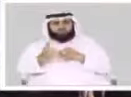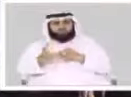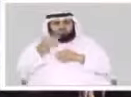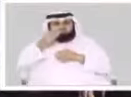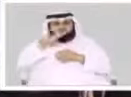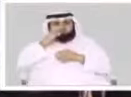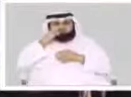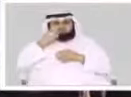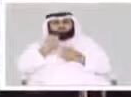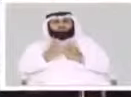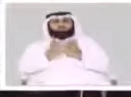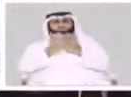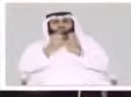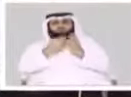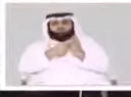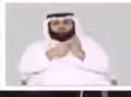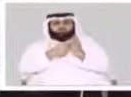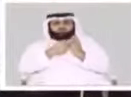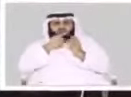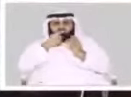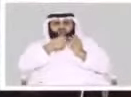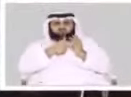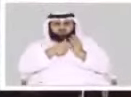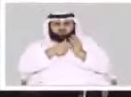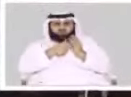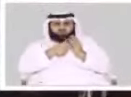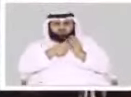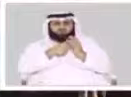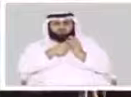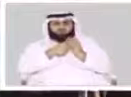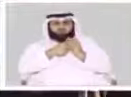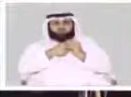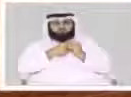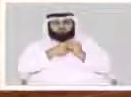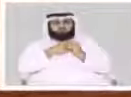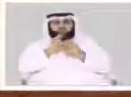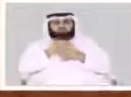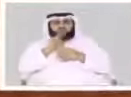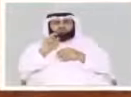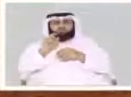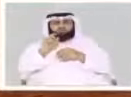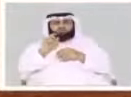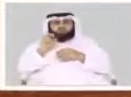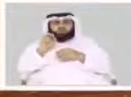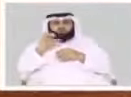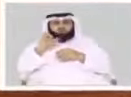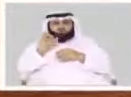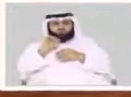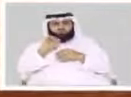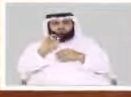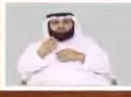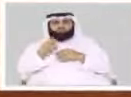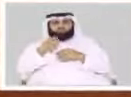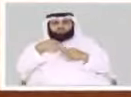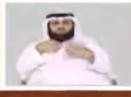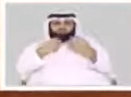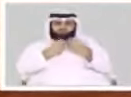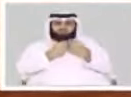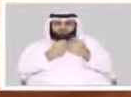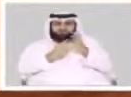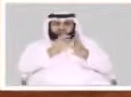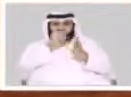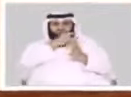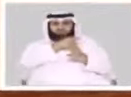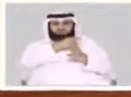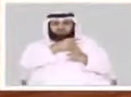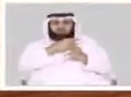وهو يدعو على المشركين فقال: لا نقول كما قال قوم موسى اذهب أنت وربك فقاتلا